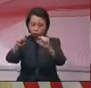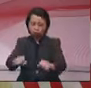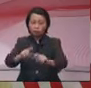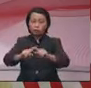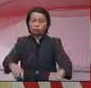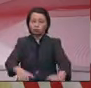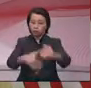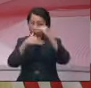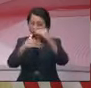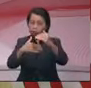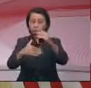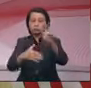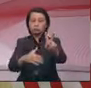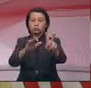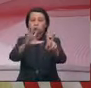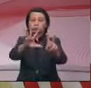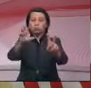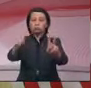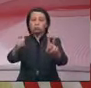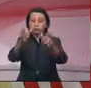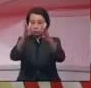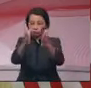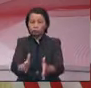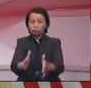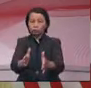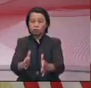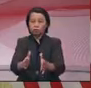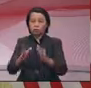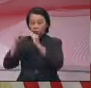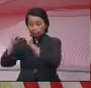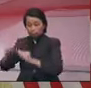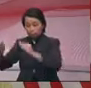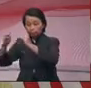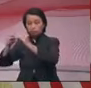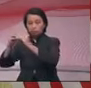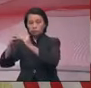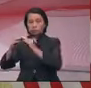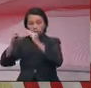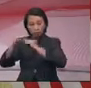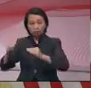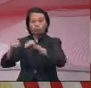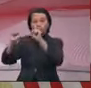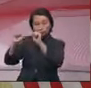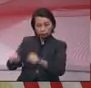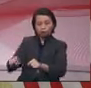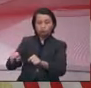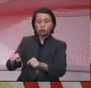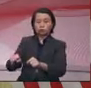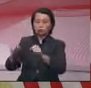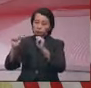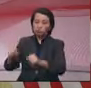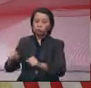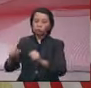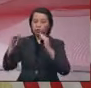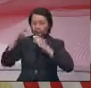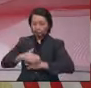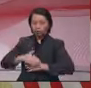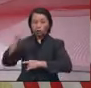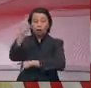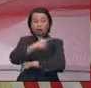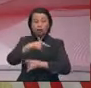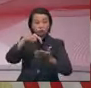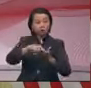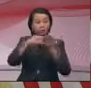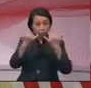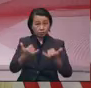tapi setakat 250. Di masjid, masjid kita benarkan hari ini, setakat